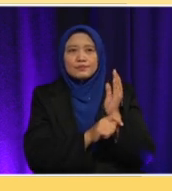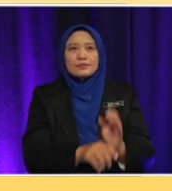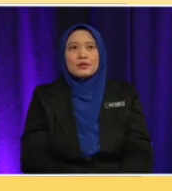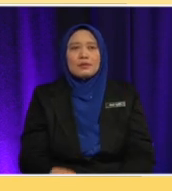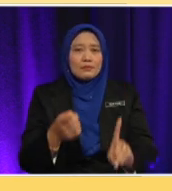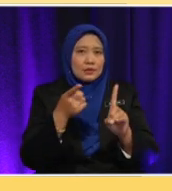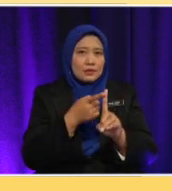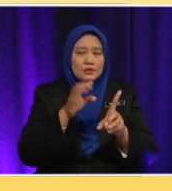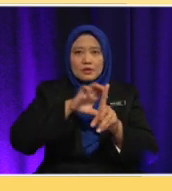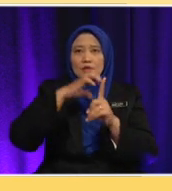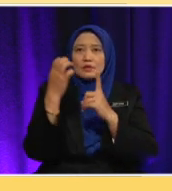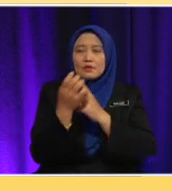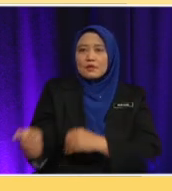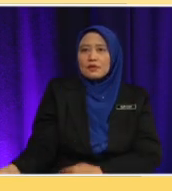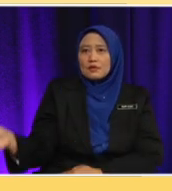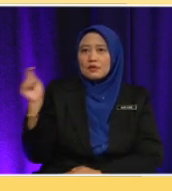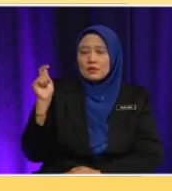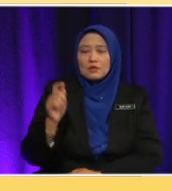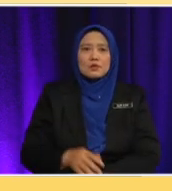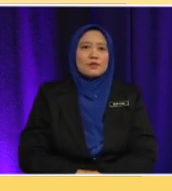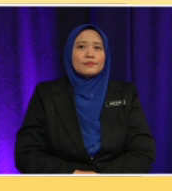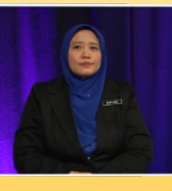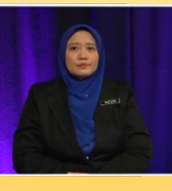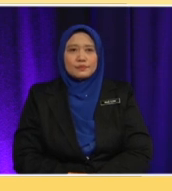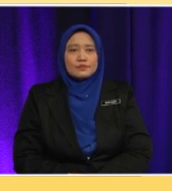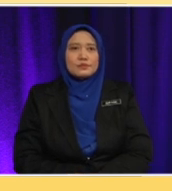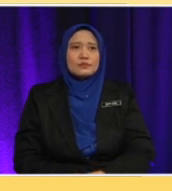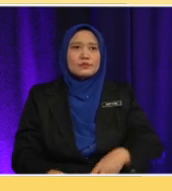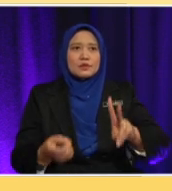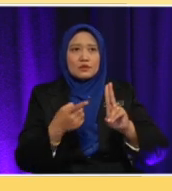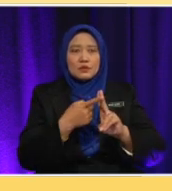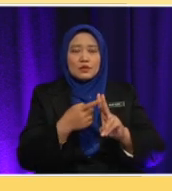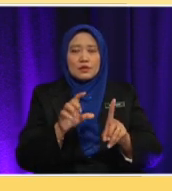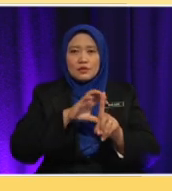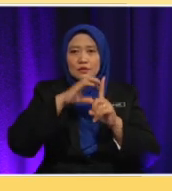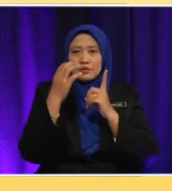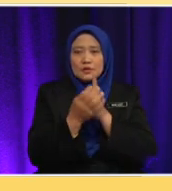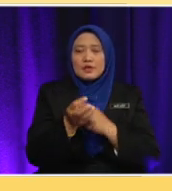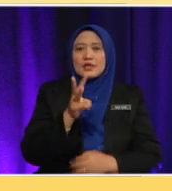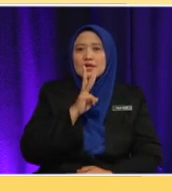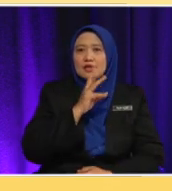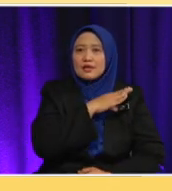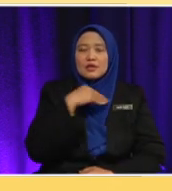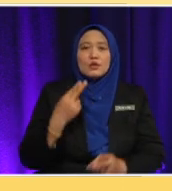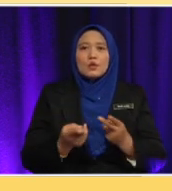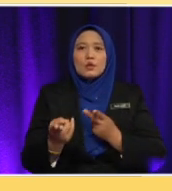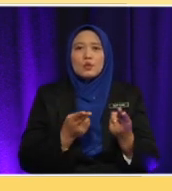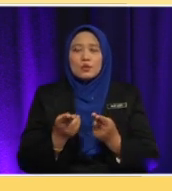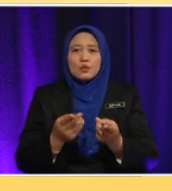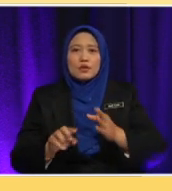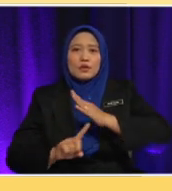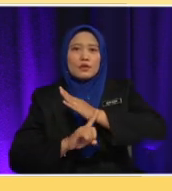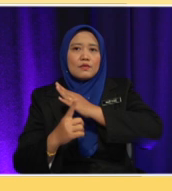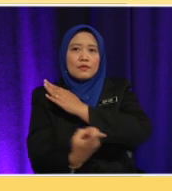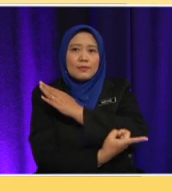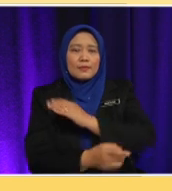penggunaan tenaga dan juga buat kalian puasa kemudian sisa sektor